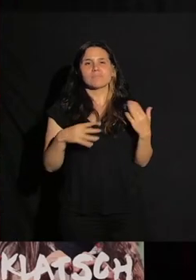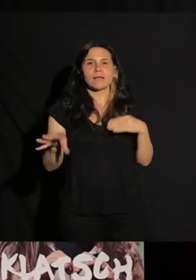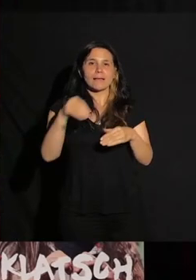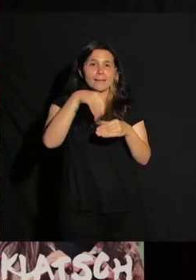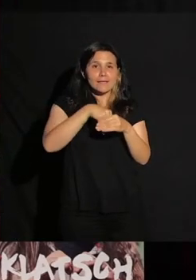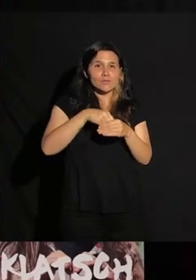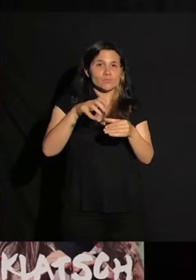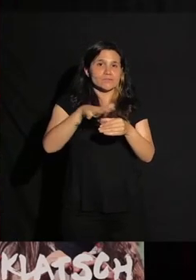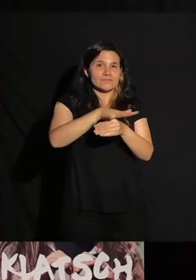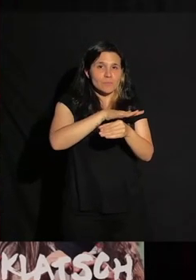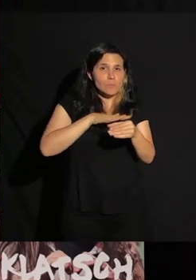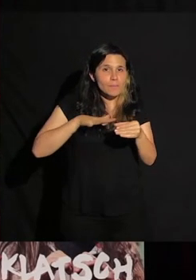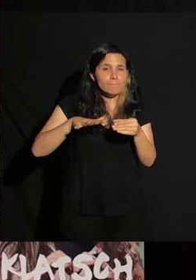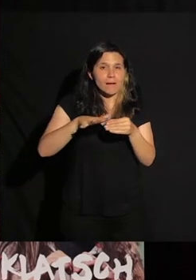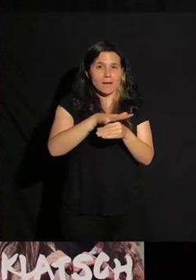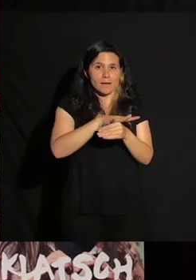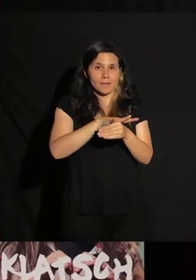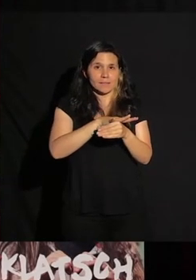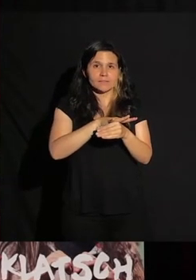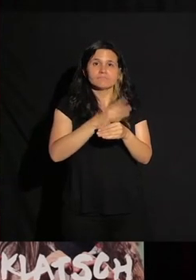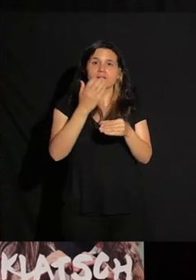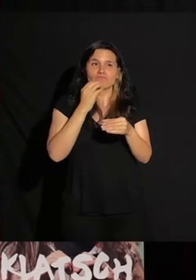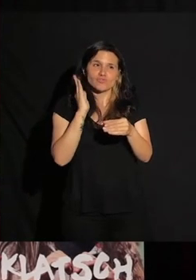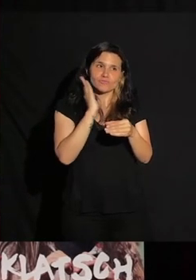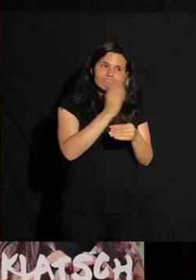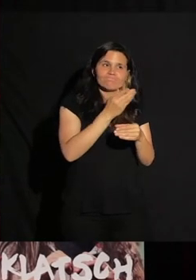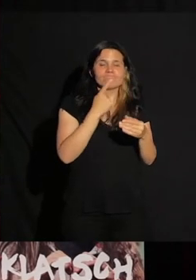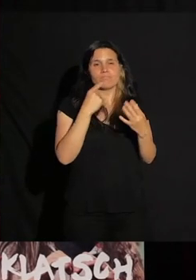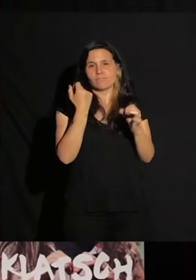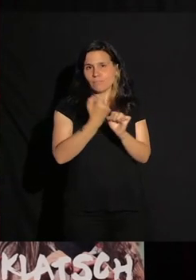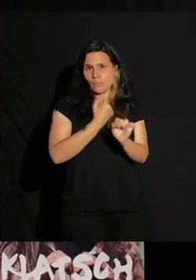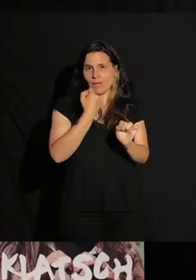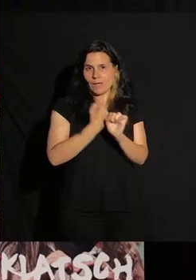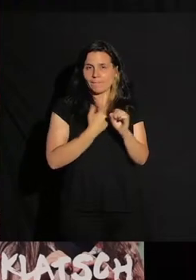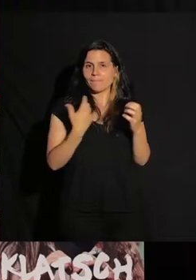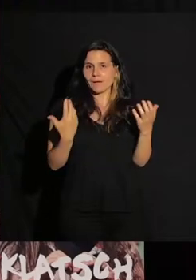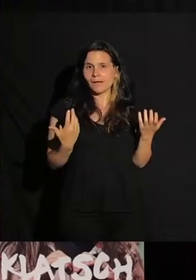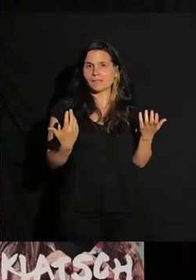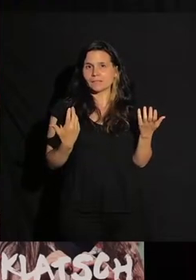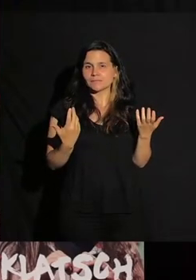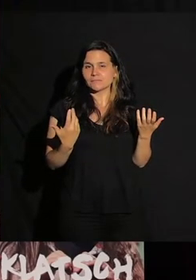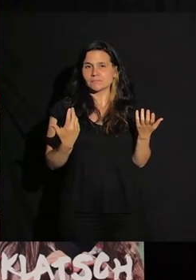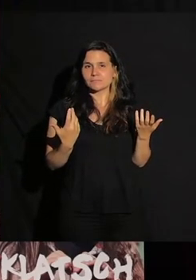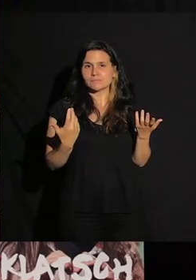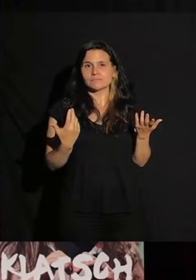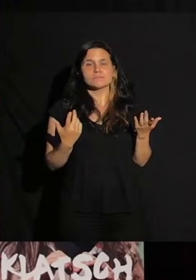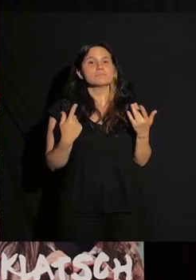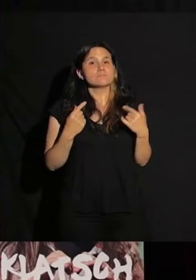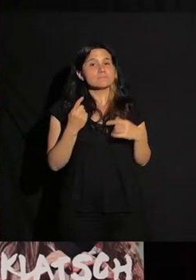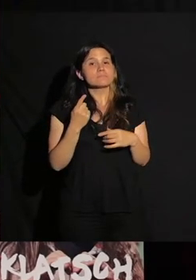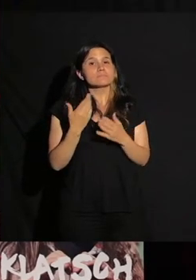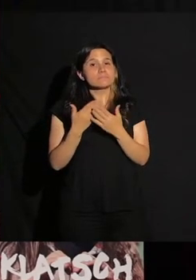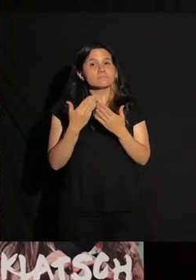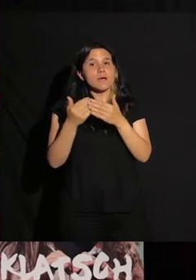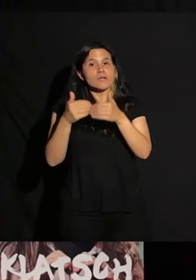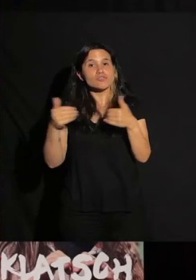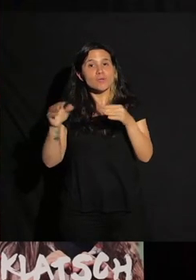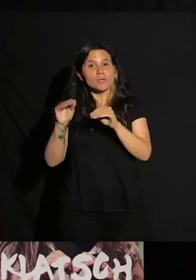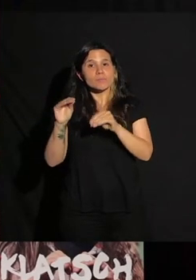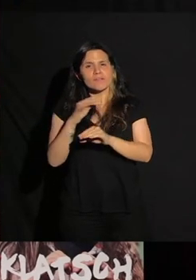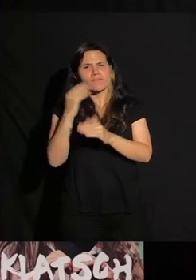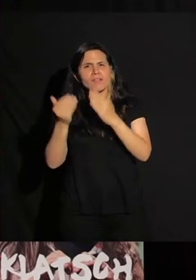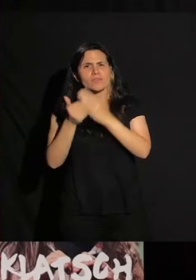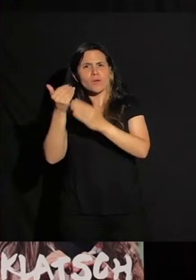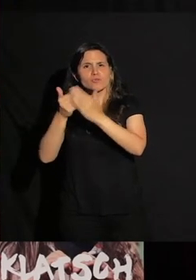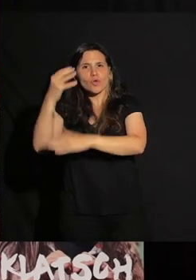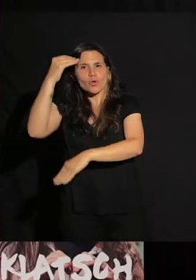Bereich, dass wir dort tätig sein werden und dementsprechend lernt man eben auch in der Sonderpädagogik sehr viel dazu,